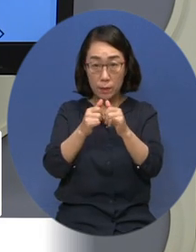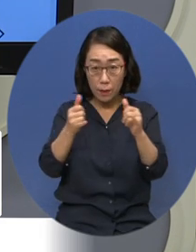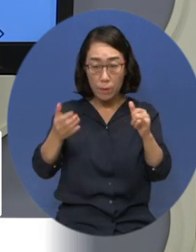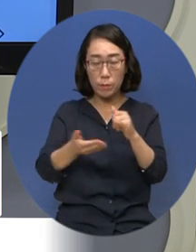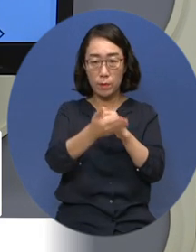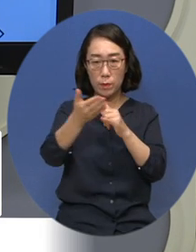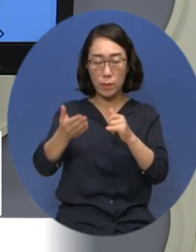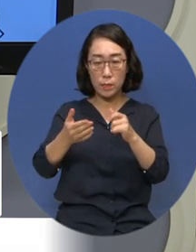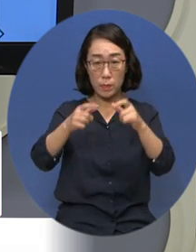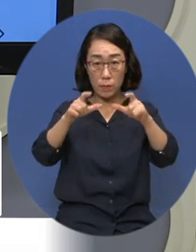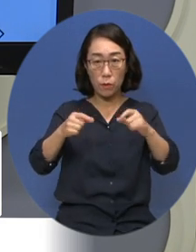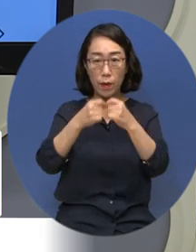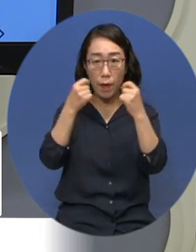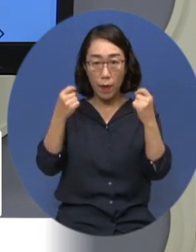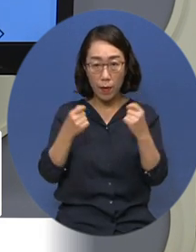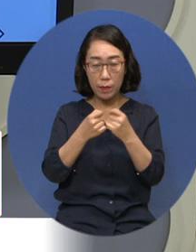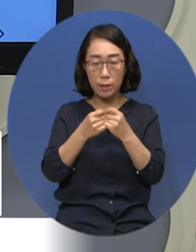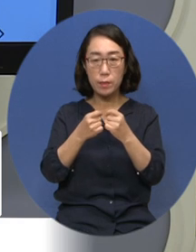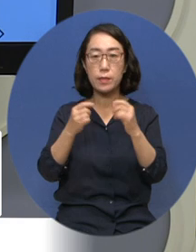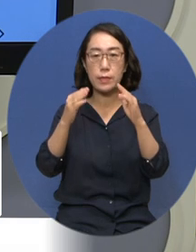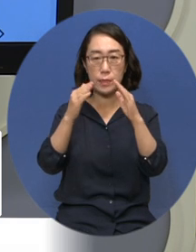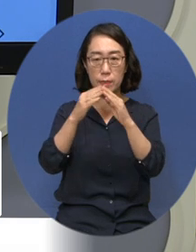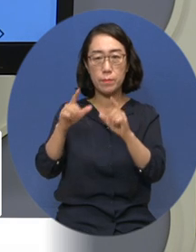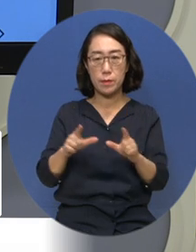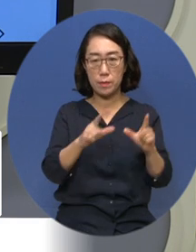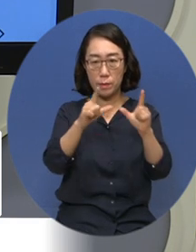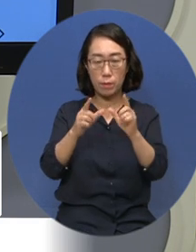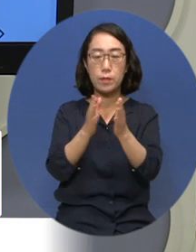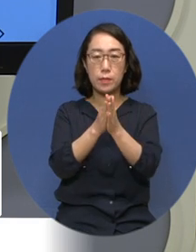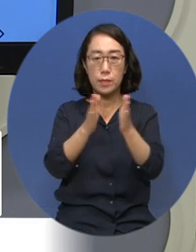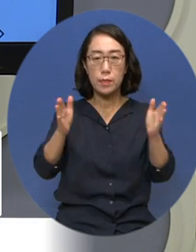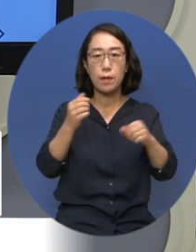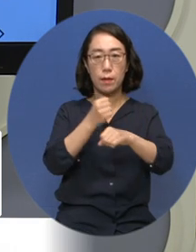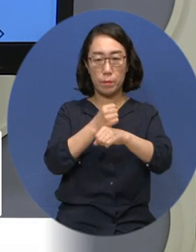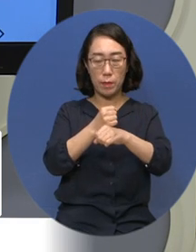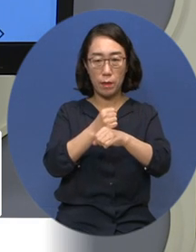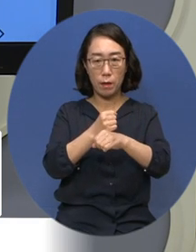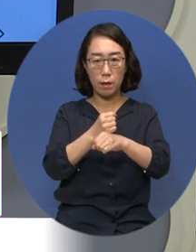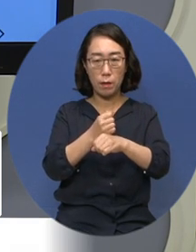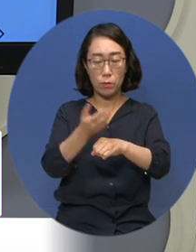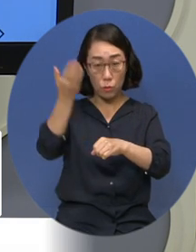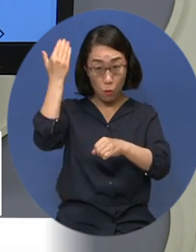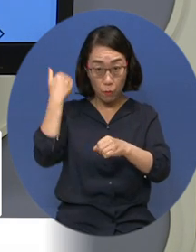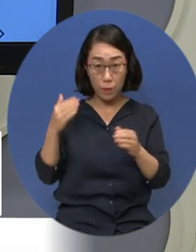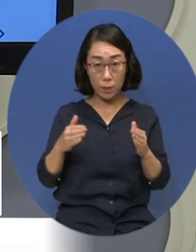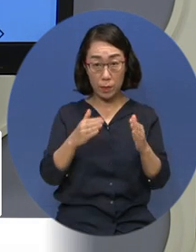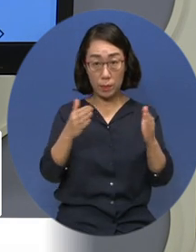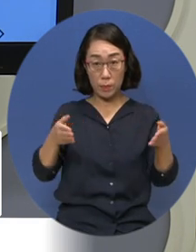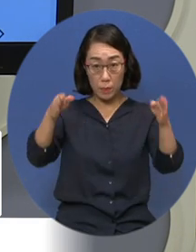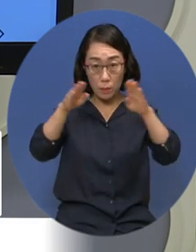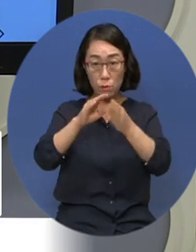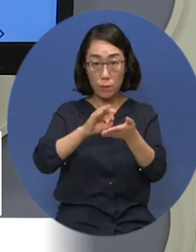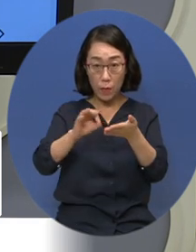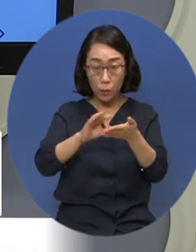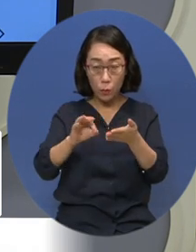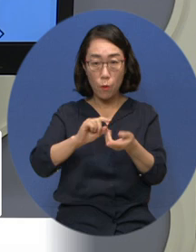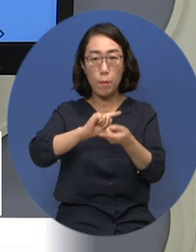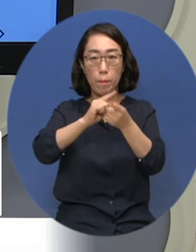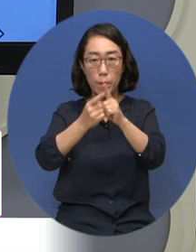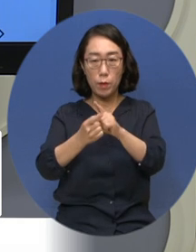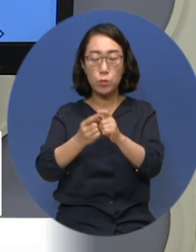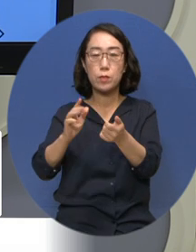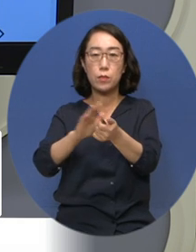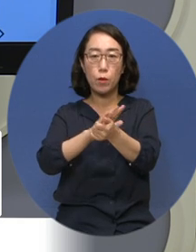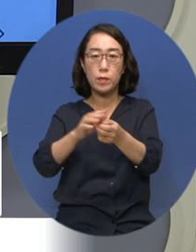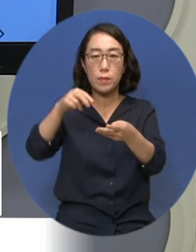지역사회에서 개인의 네 집 살림을 시작합니다 기존 장애인 거주시설 은 폐지 후 죽어 서비스 기관 으로